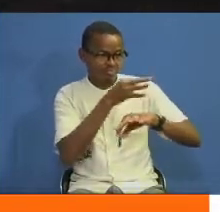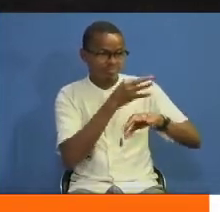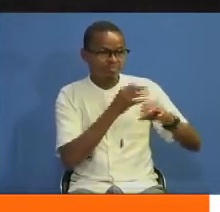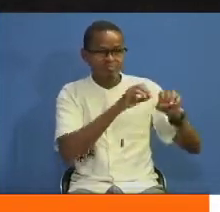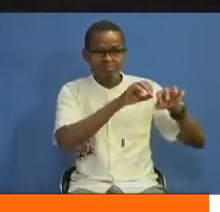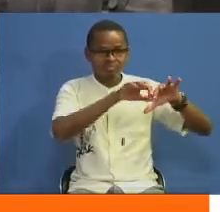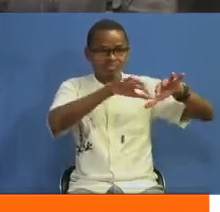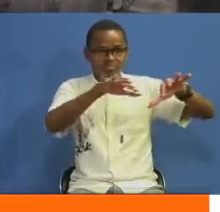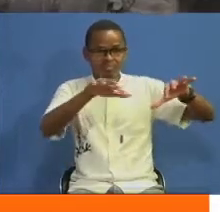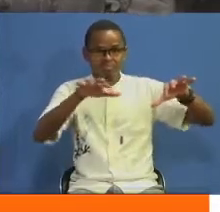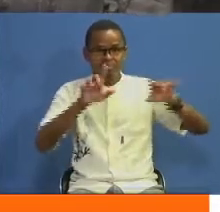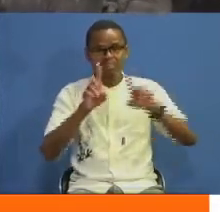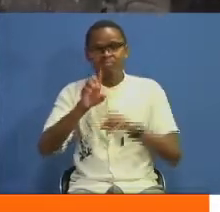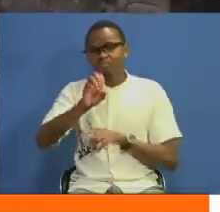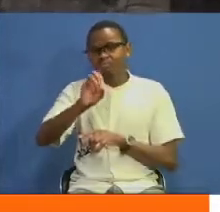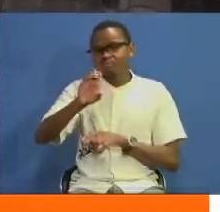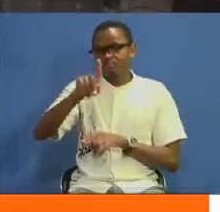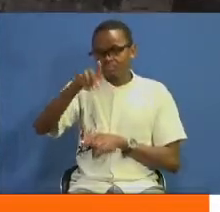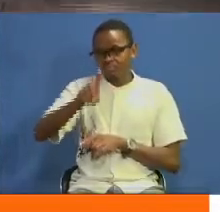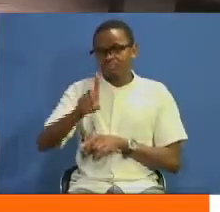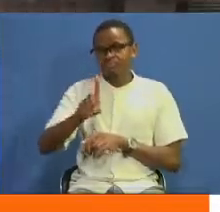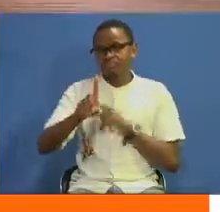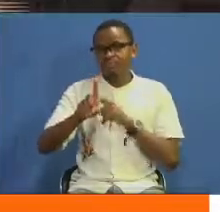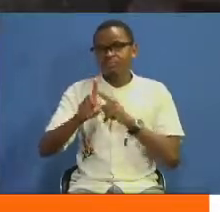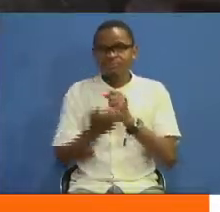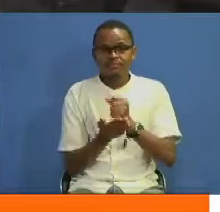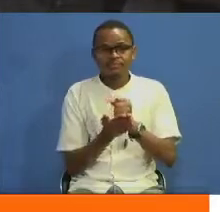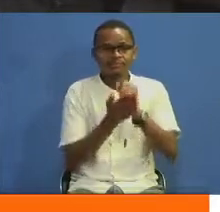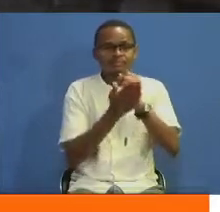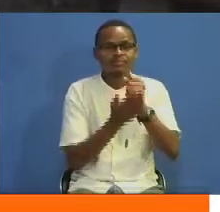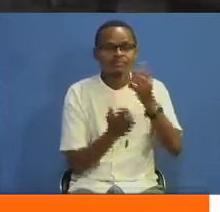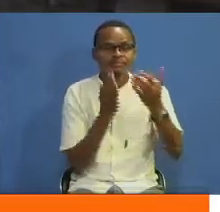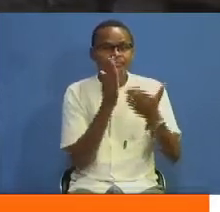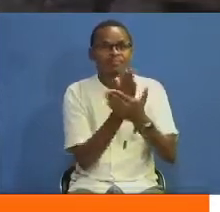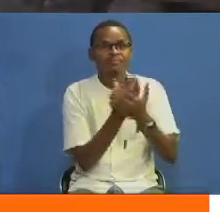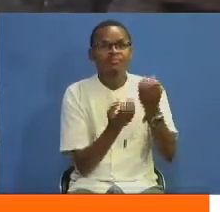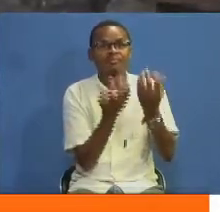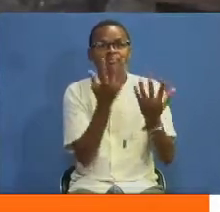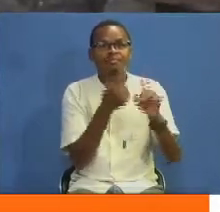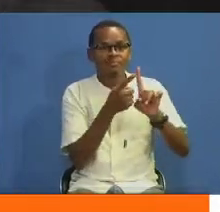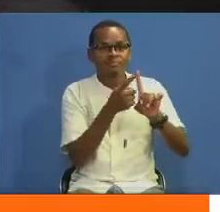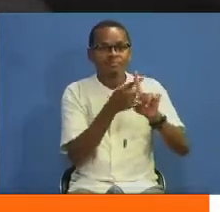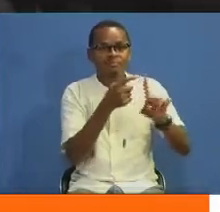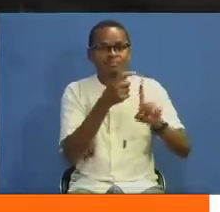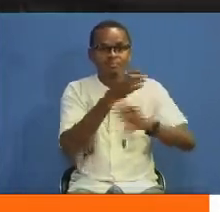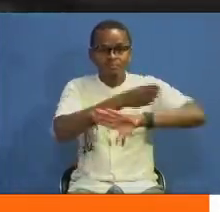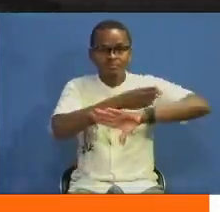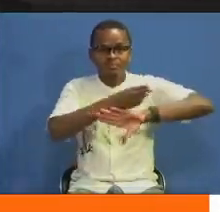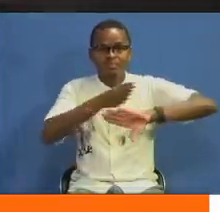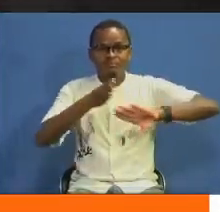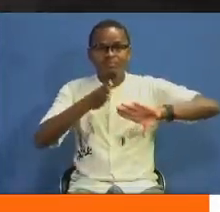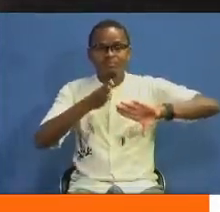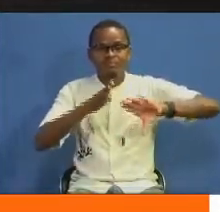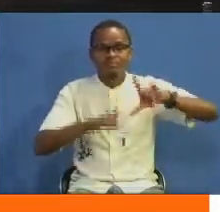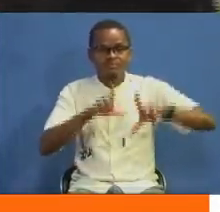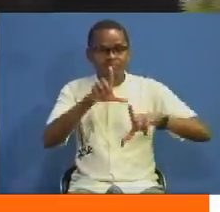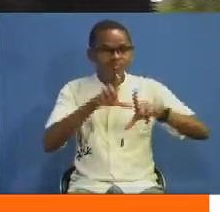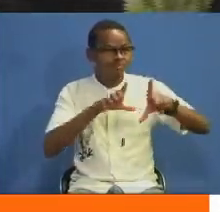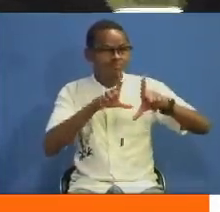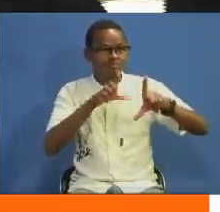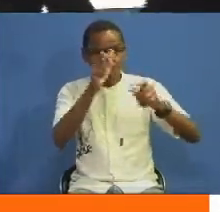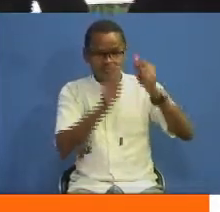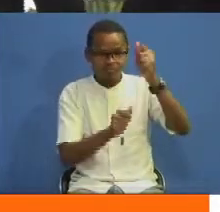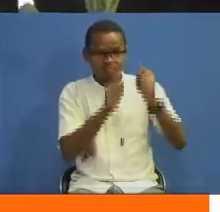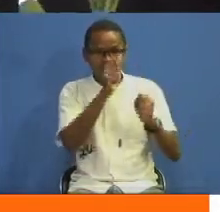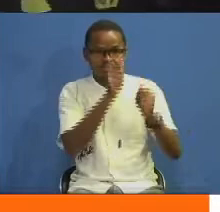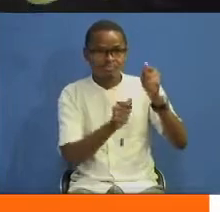kuenea kulingana na OCPD kwa msaada wa kikosi cha zimamoto kutoka kaunti ya Busia. Lori ya kusafirisha maziwa